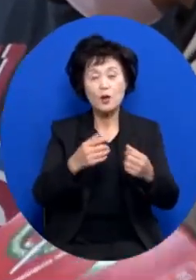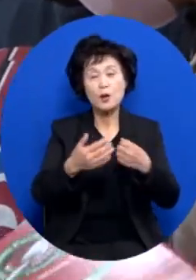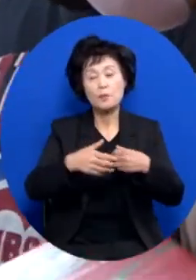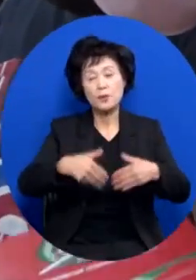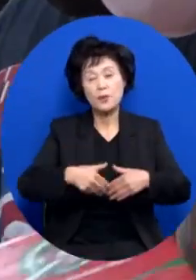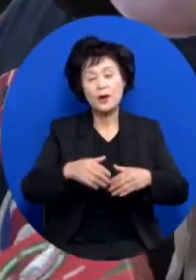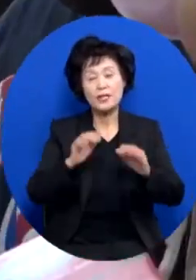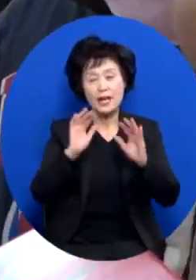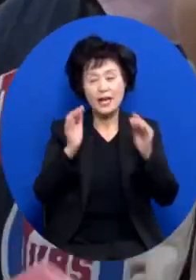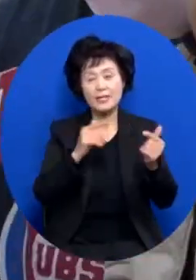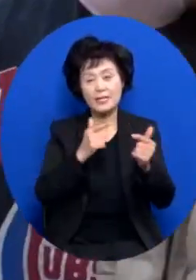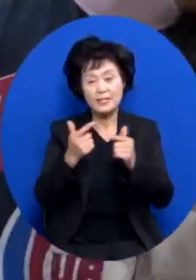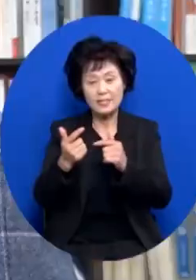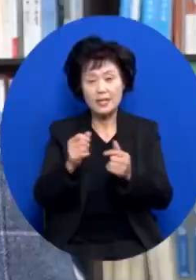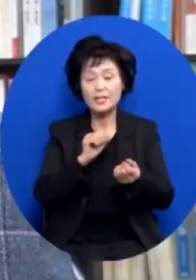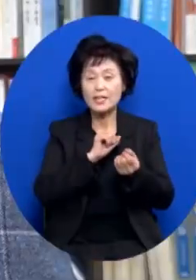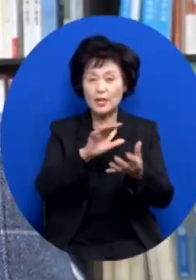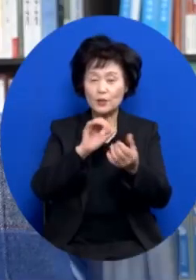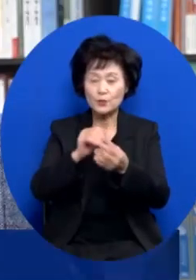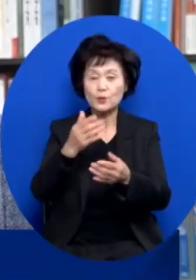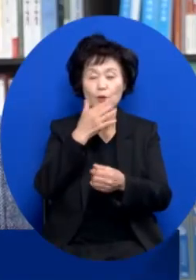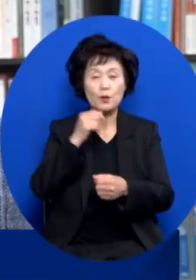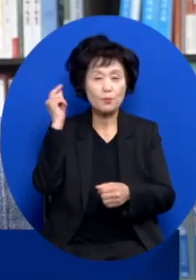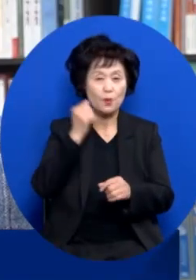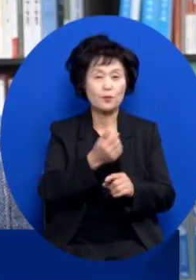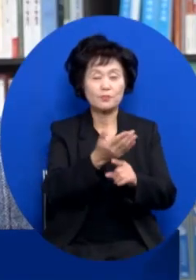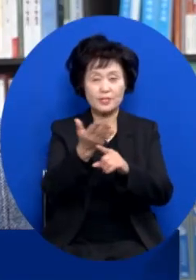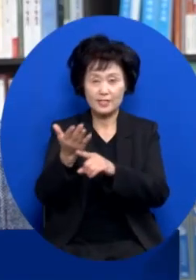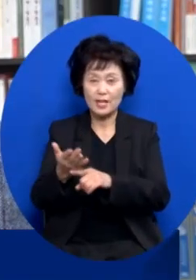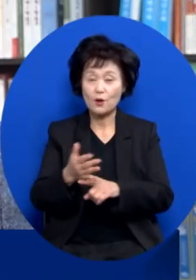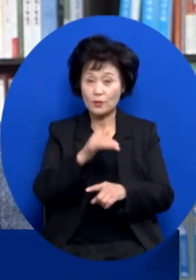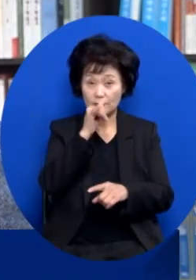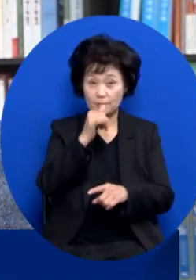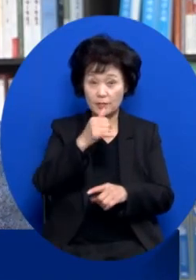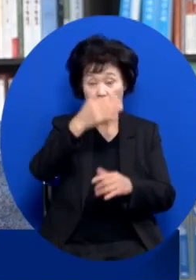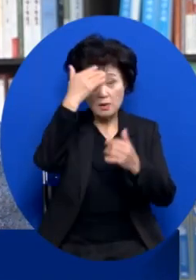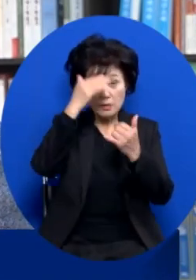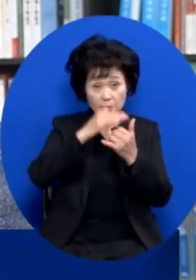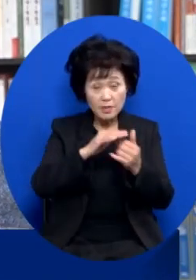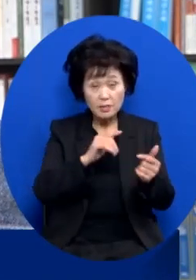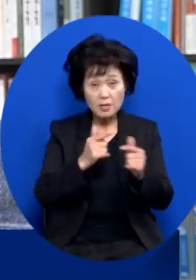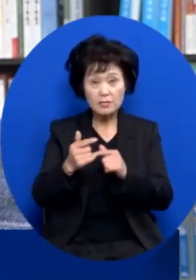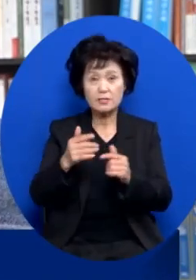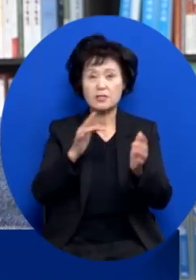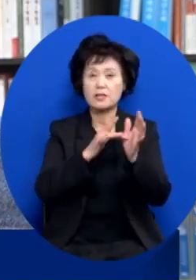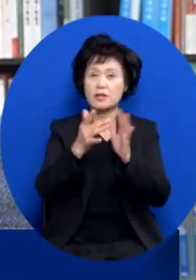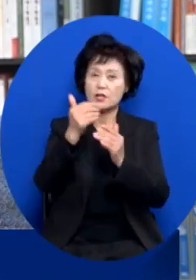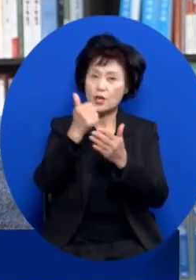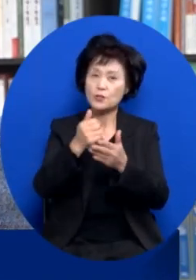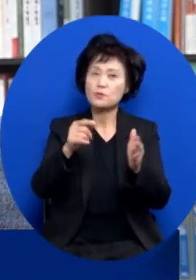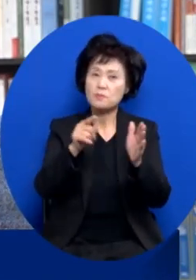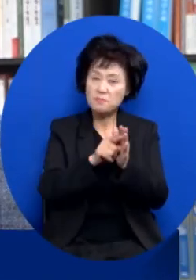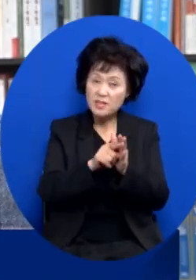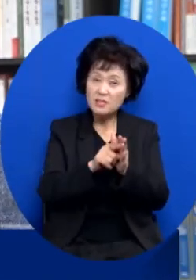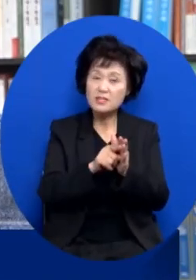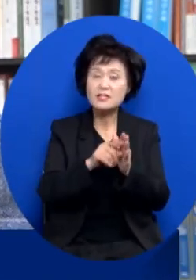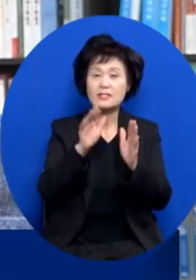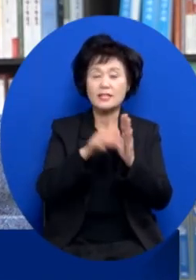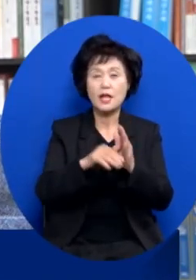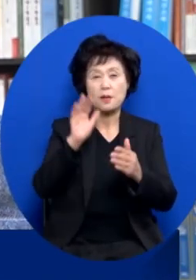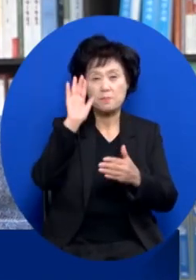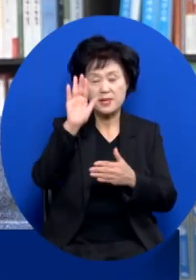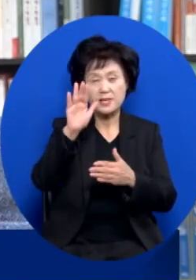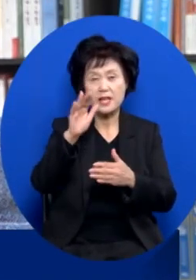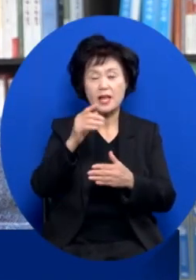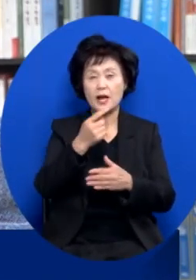복음을 전하고 있습니다. 우리 다음 세대가 예수님을 믿어야 또 미래 세대가 있잖아요. 그런데 이